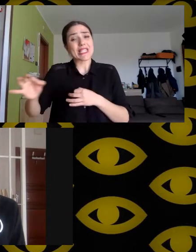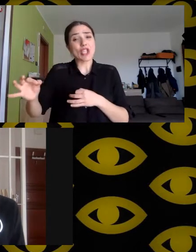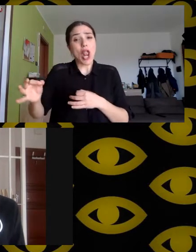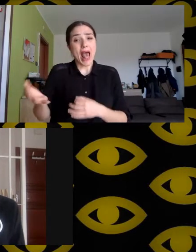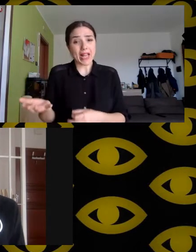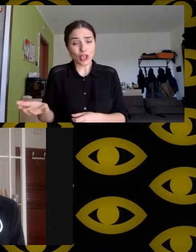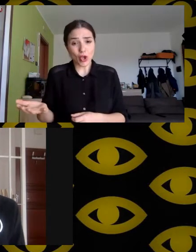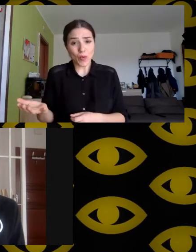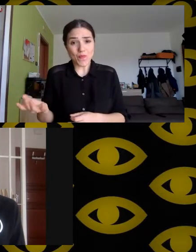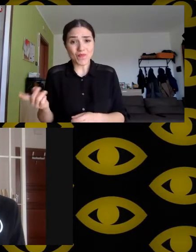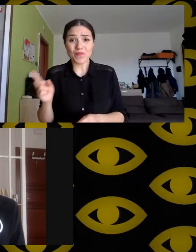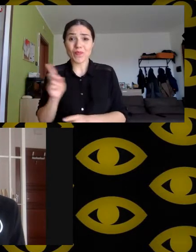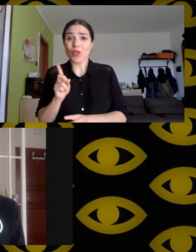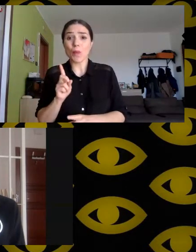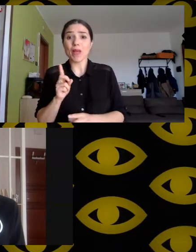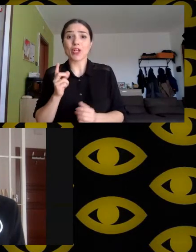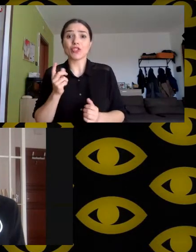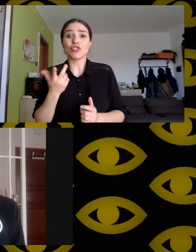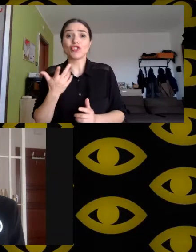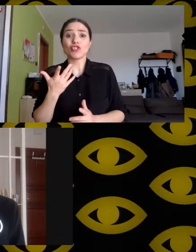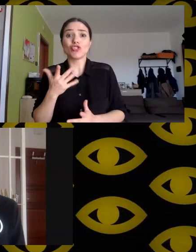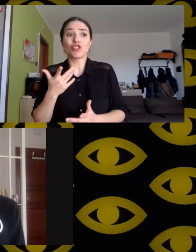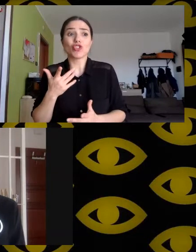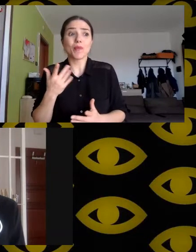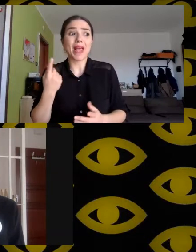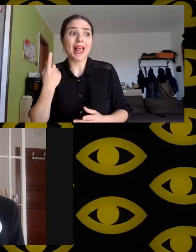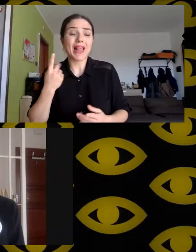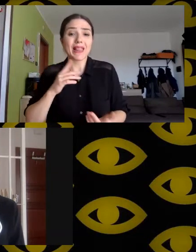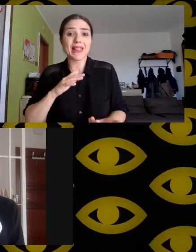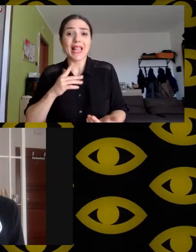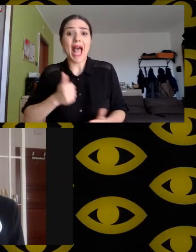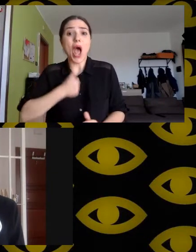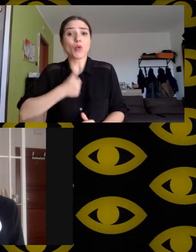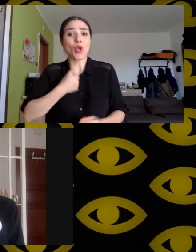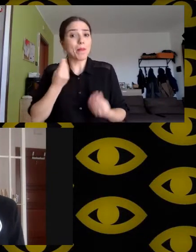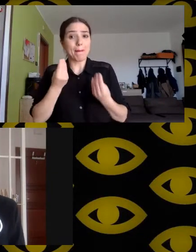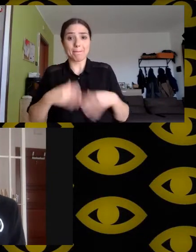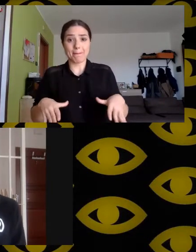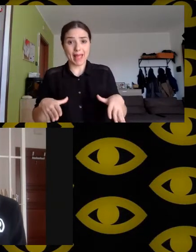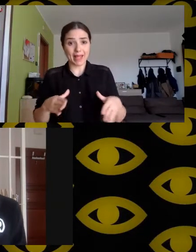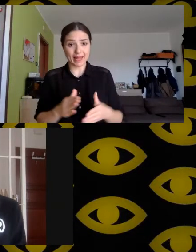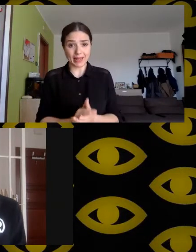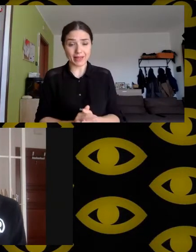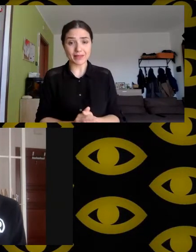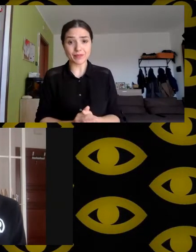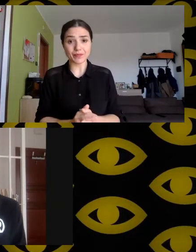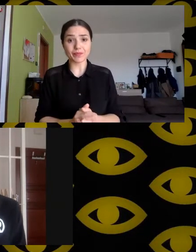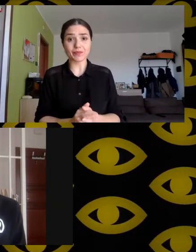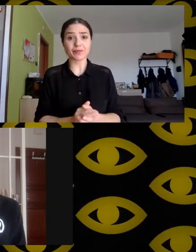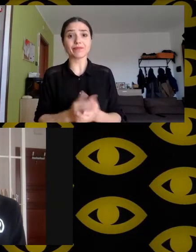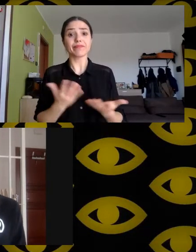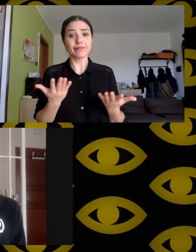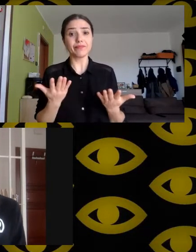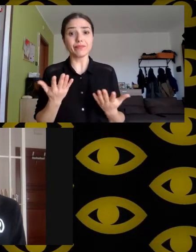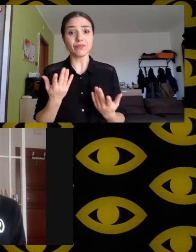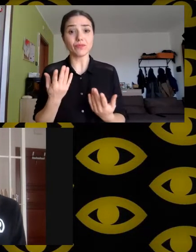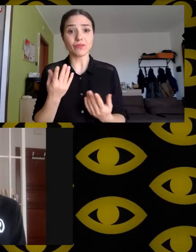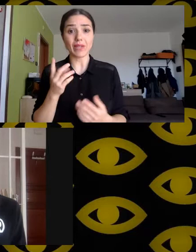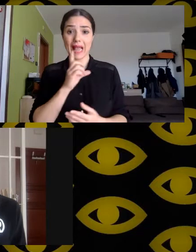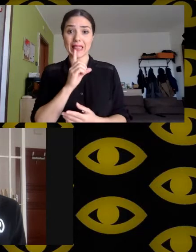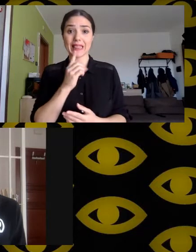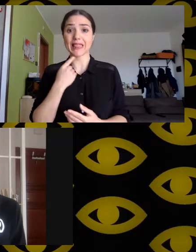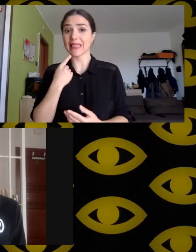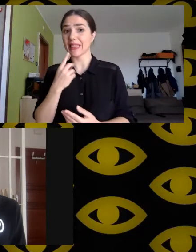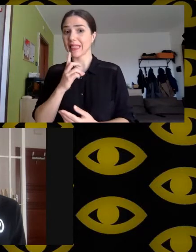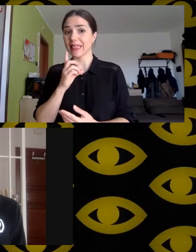non avere tutte le possibilità di vivere in maniera autonoma. Ma infatti volevo proprio, come così